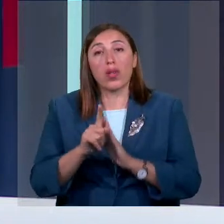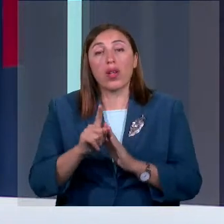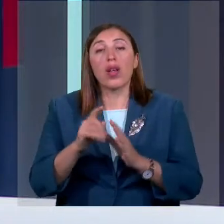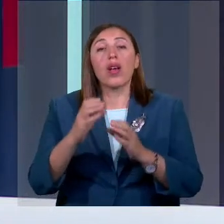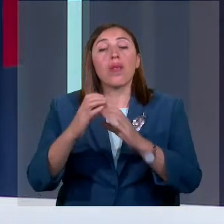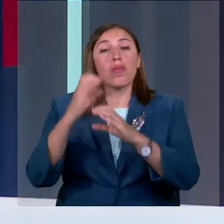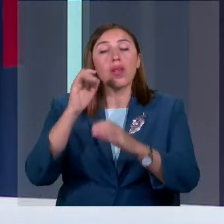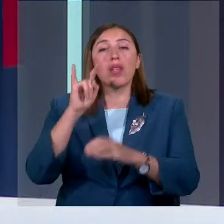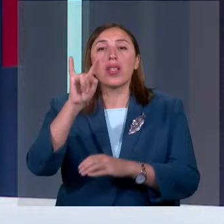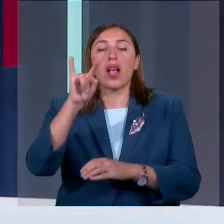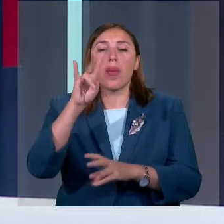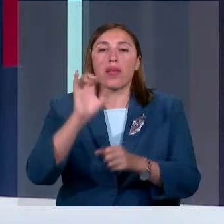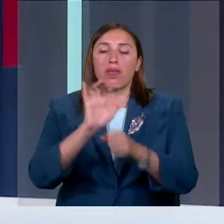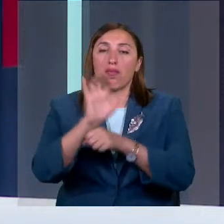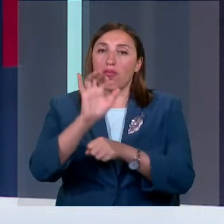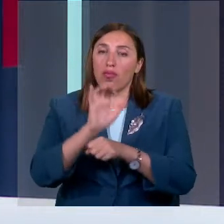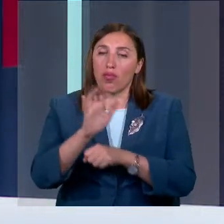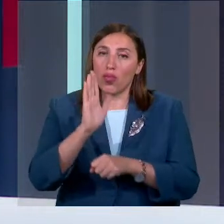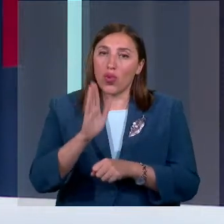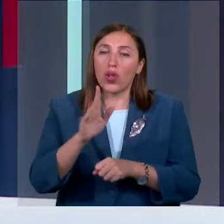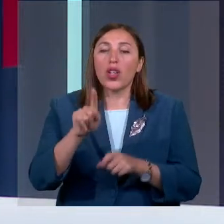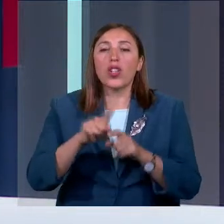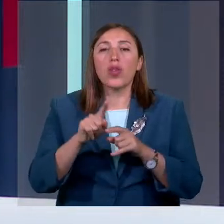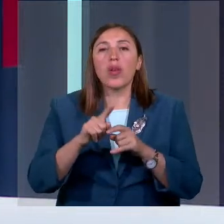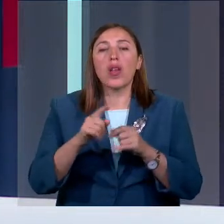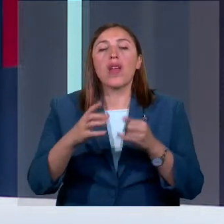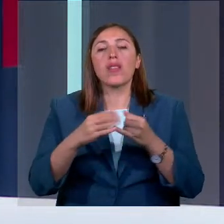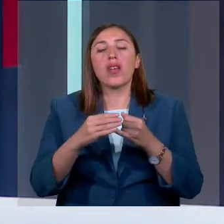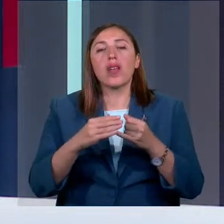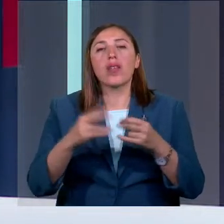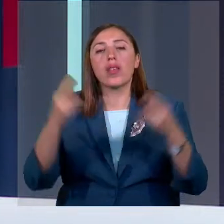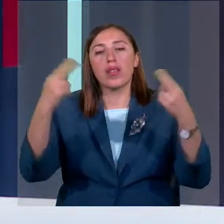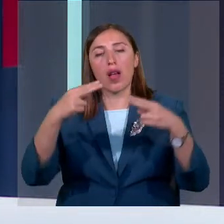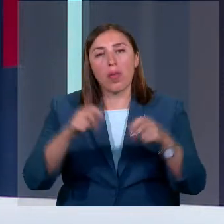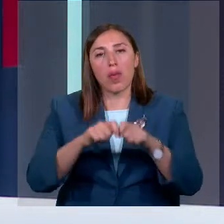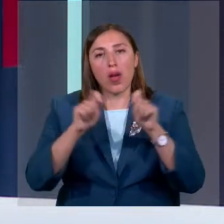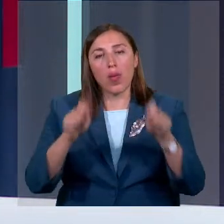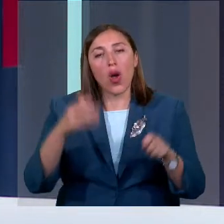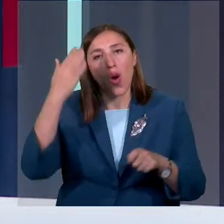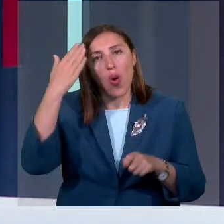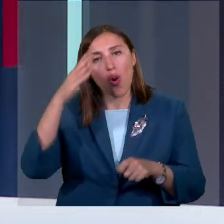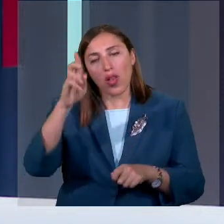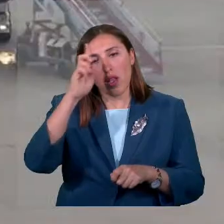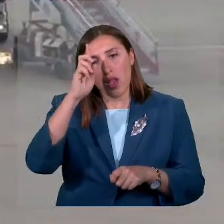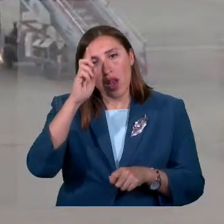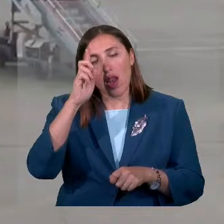ուղիղ օդային փոխադրում, բացի այդ ցամաքային անցակետի բացում օտարերկրացիների համար։